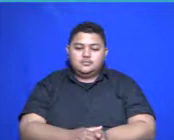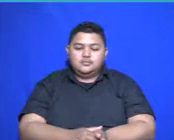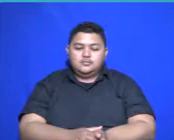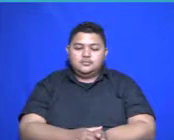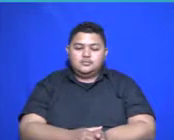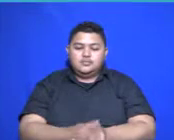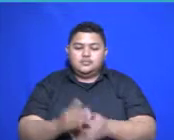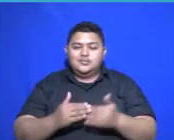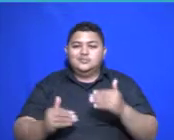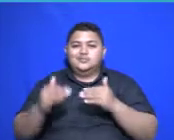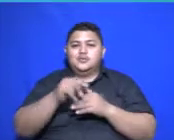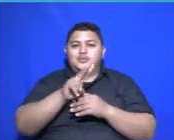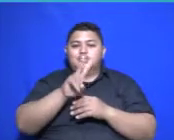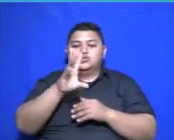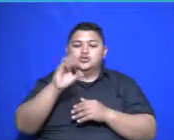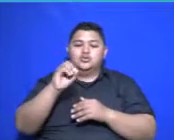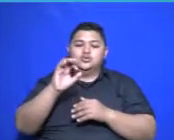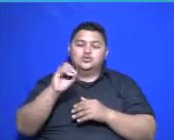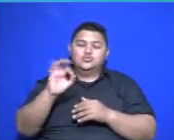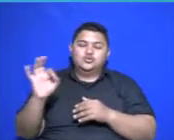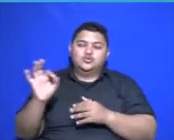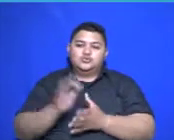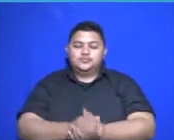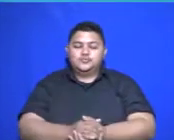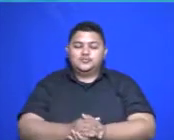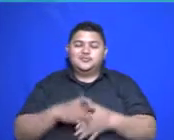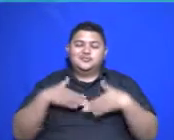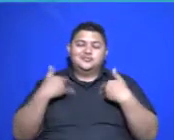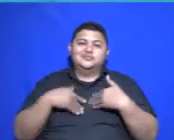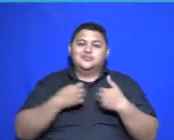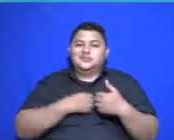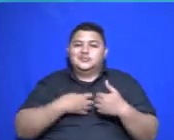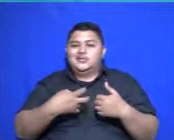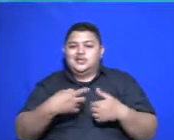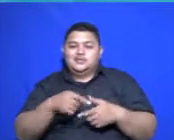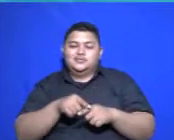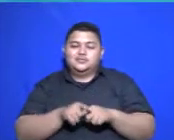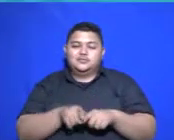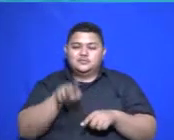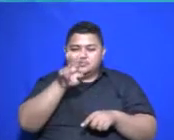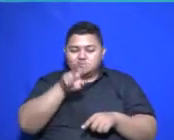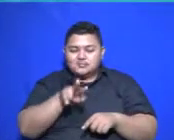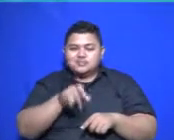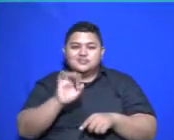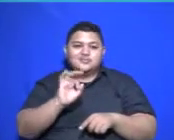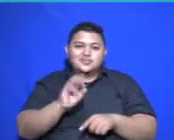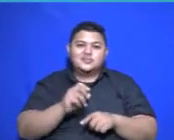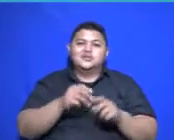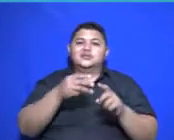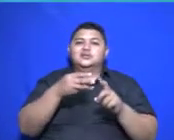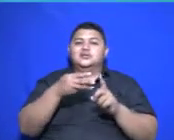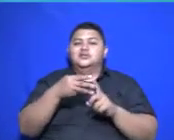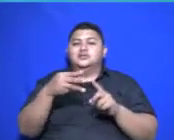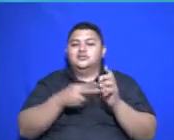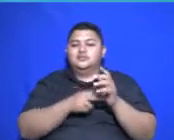angka 200 ribu. Ini yang cukup menarik. Bisa menggantikan nanti tidak menggunakan bensin lagi tapi